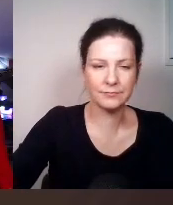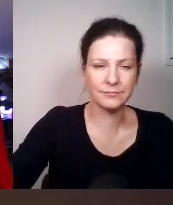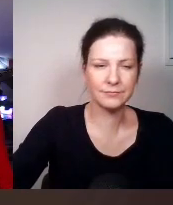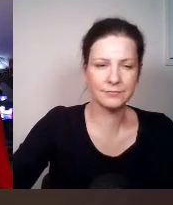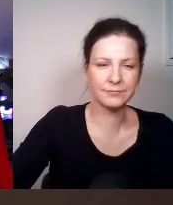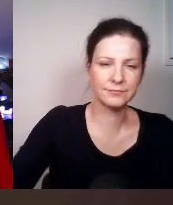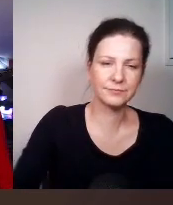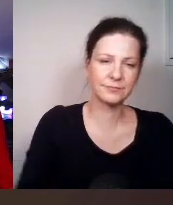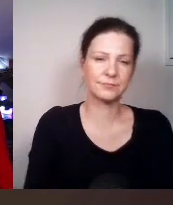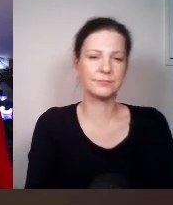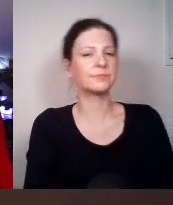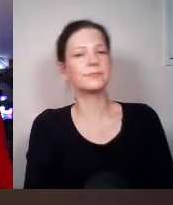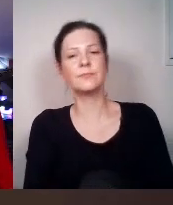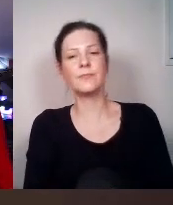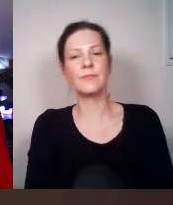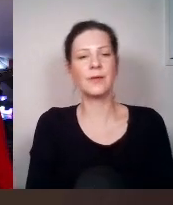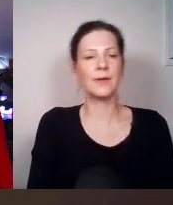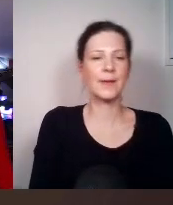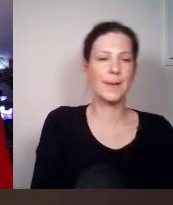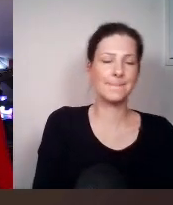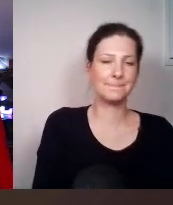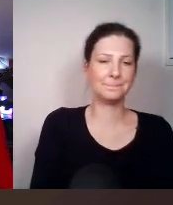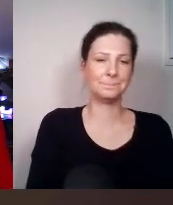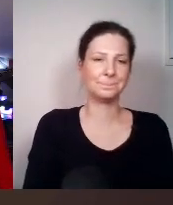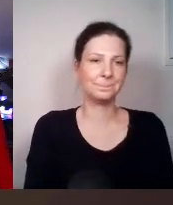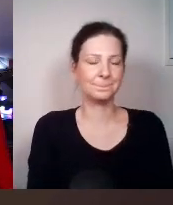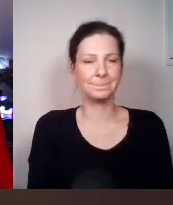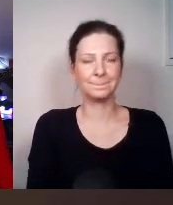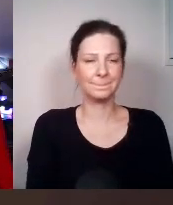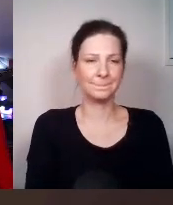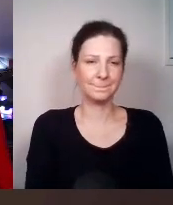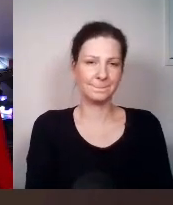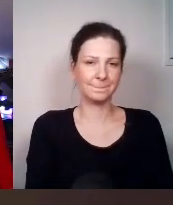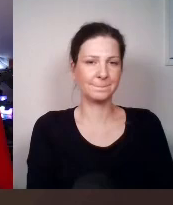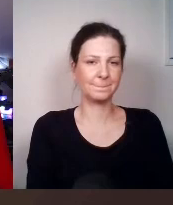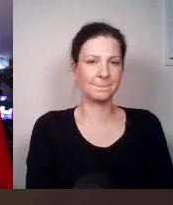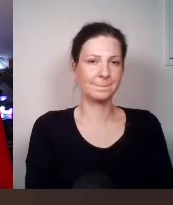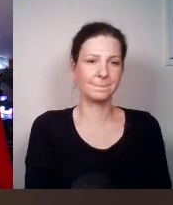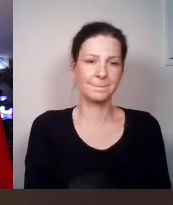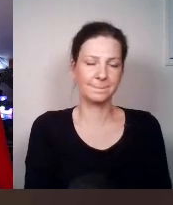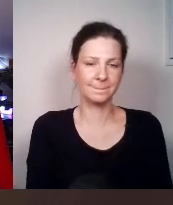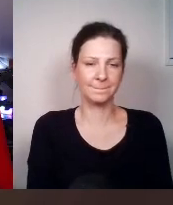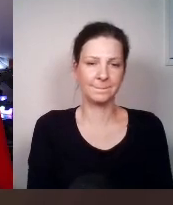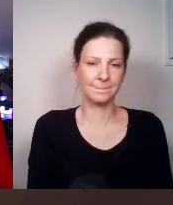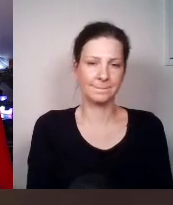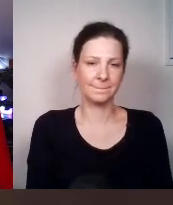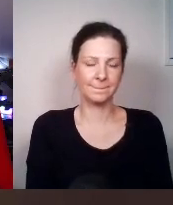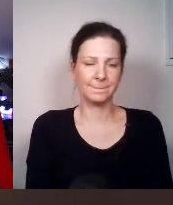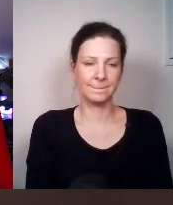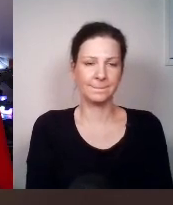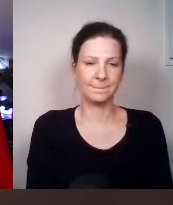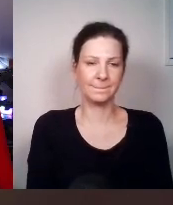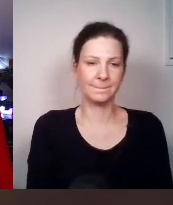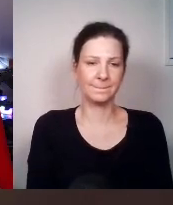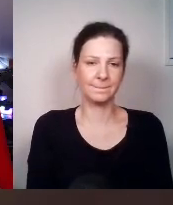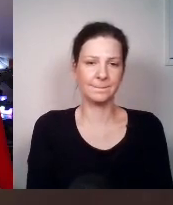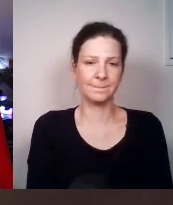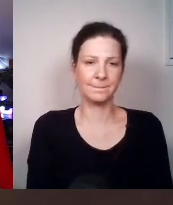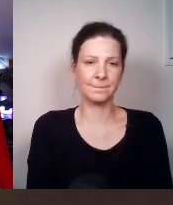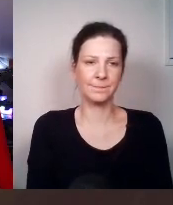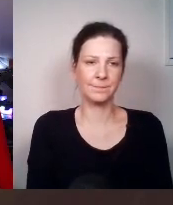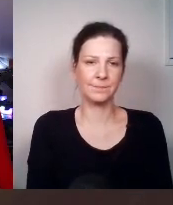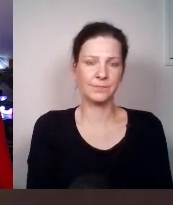Friedrich Ebert trägt Ende 1918 die politische Verantwortung für die Zukunft Deutschlands. Wird er den Weg